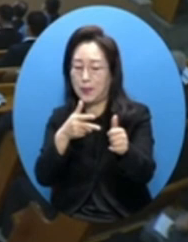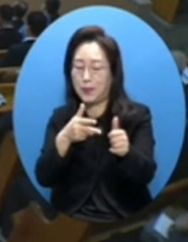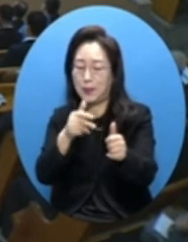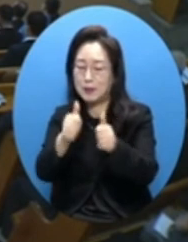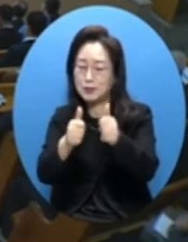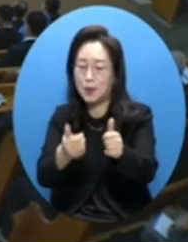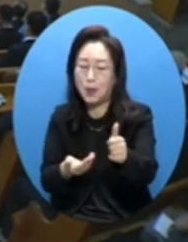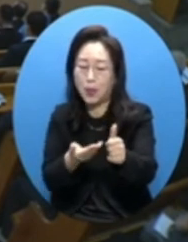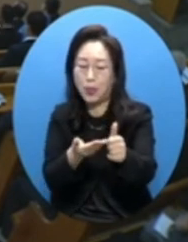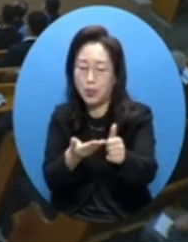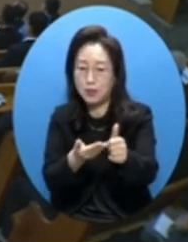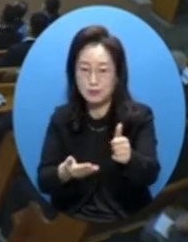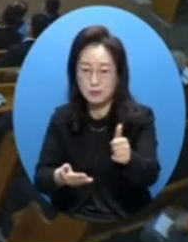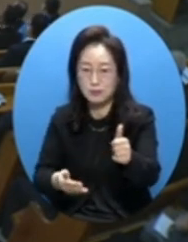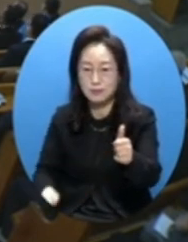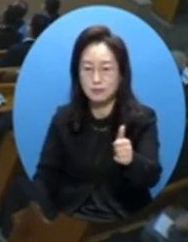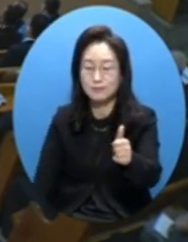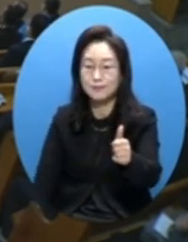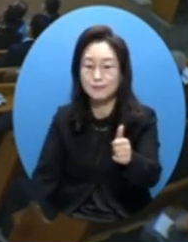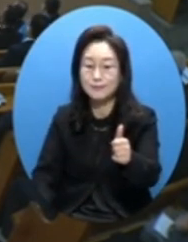시험을 가져왔습니다. 그래서